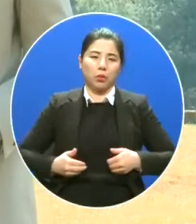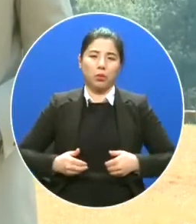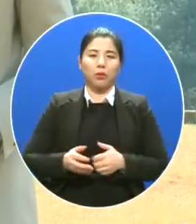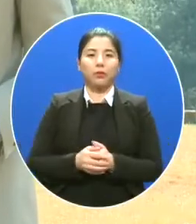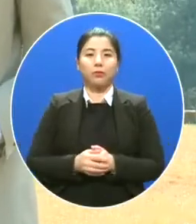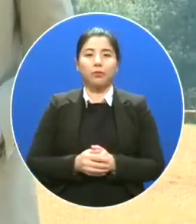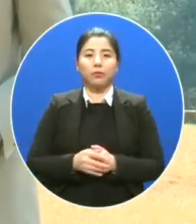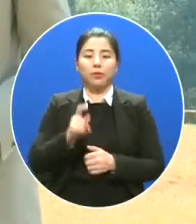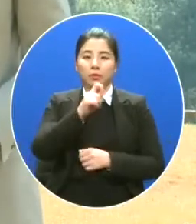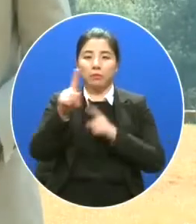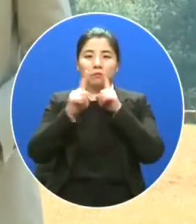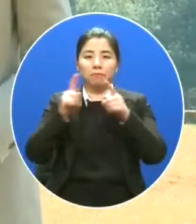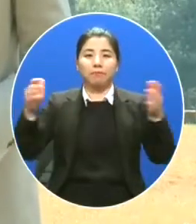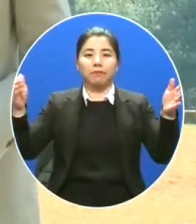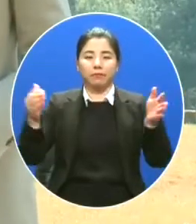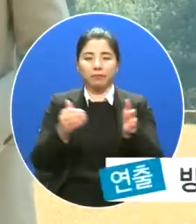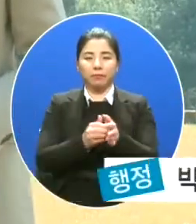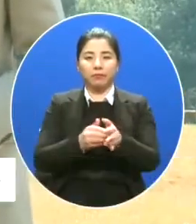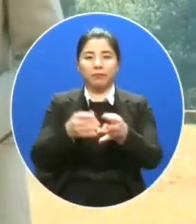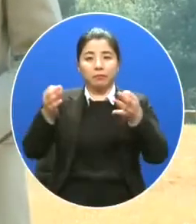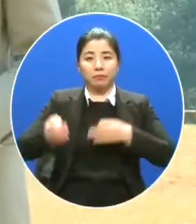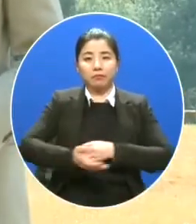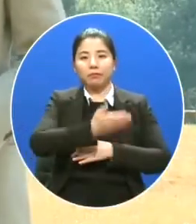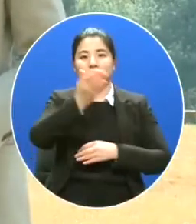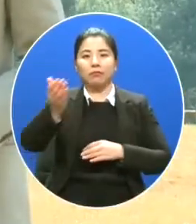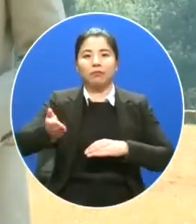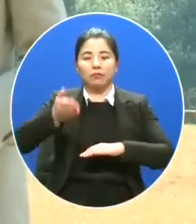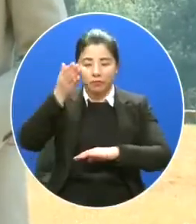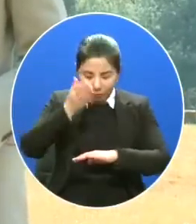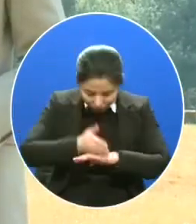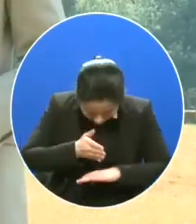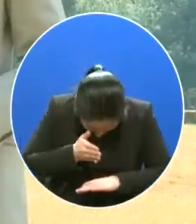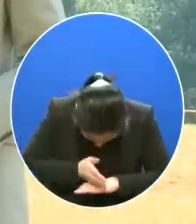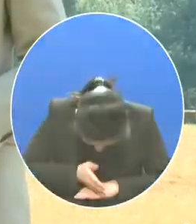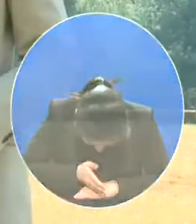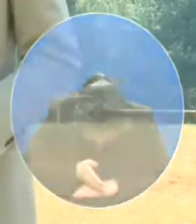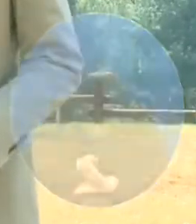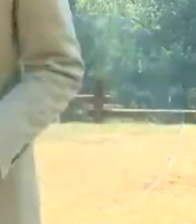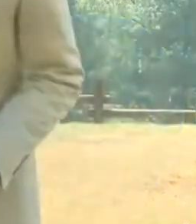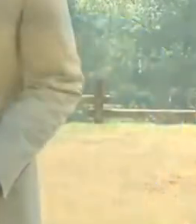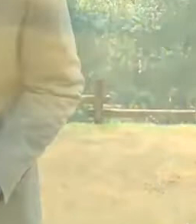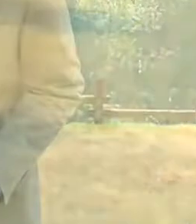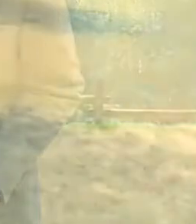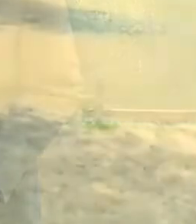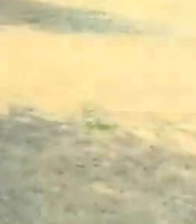필요한 시기입니다. TV를 말하다 여기서 인사드립니다. 함께해 주신 여러분 고맙습니다.